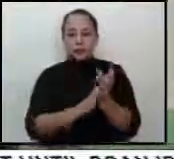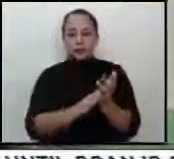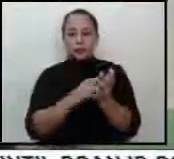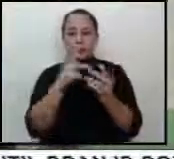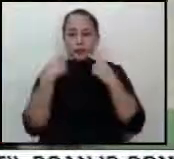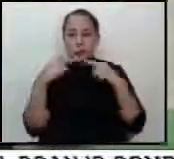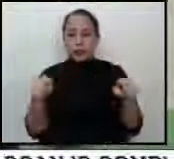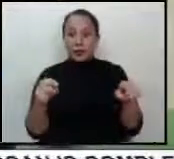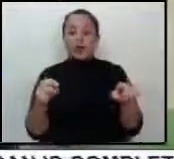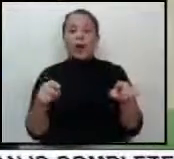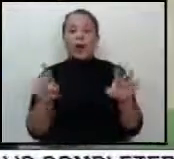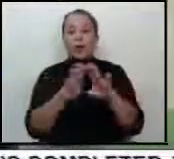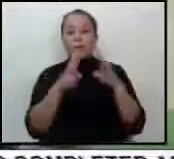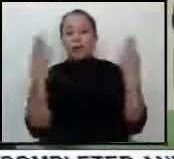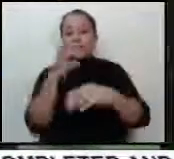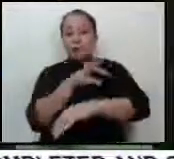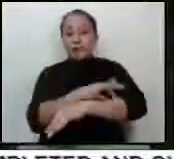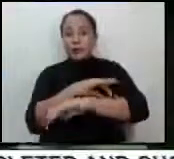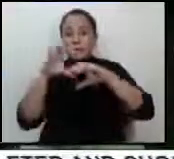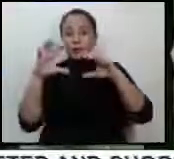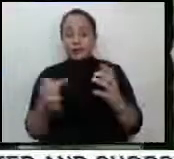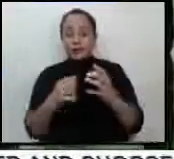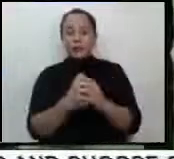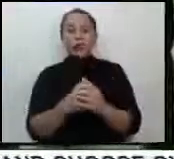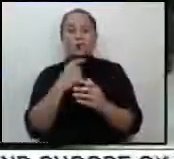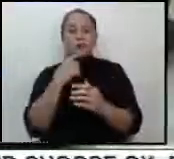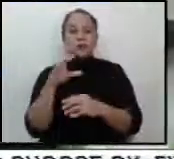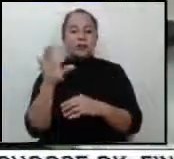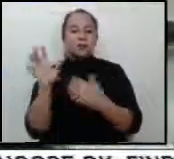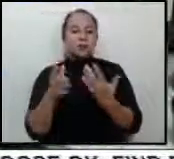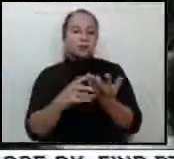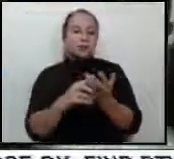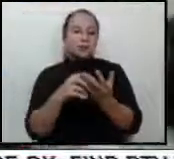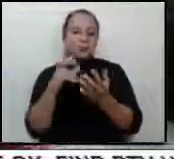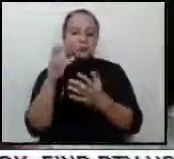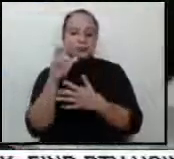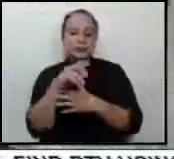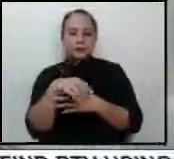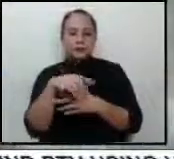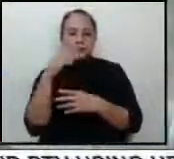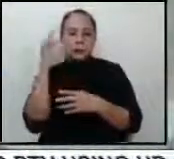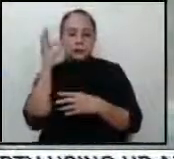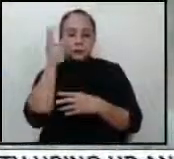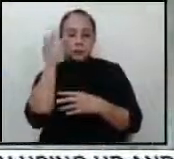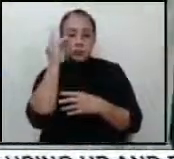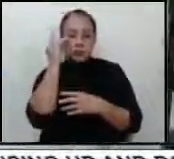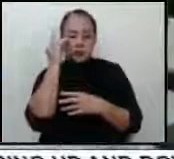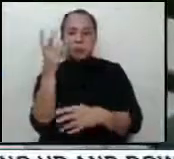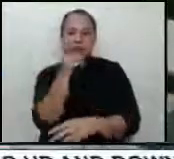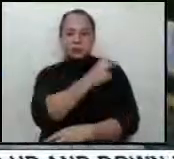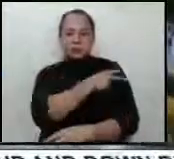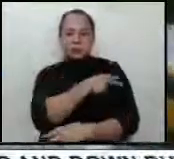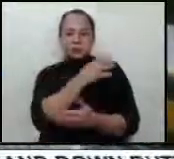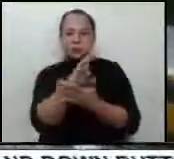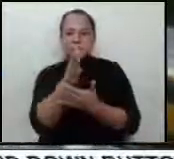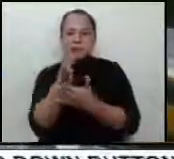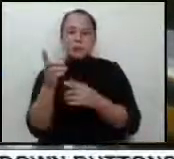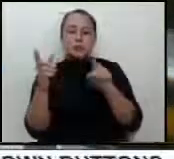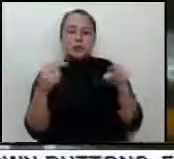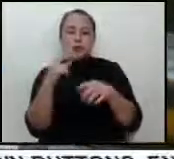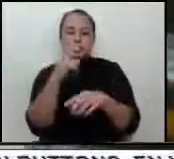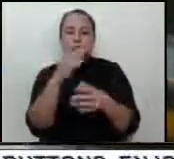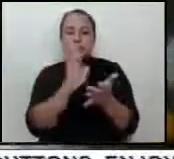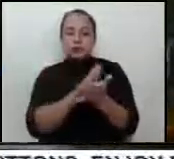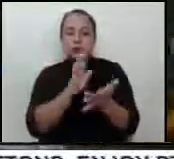sa face-to-face classes, sinabi ni Duque na magkakasa ang gobyerno ng malawakang bakunahan sa mga eskwelahan para sa mga edad 15 hanggang 11. Ayon